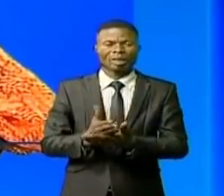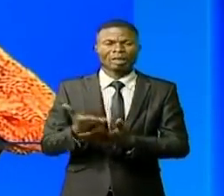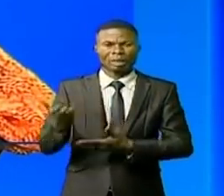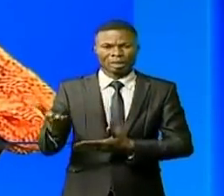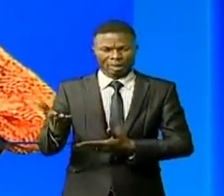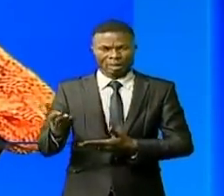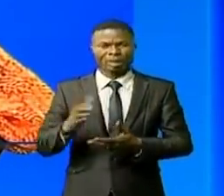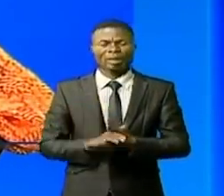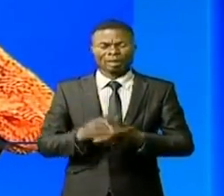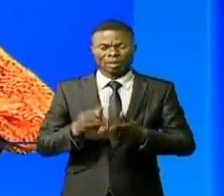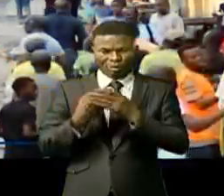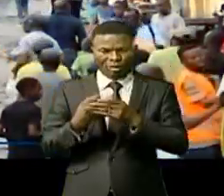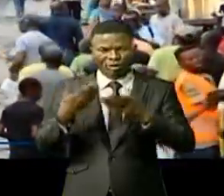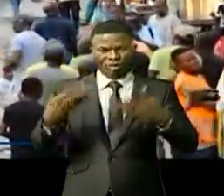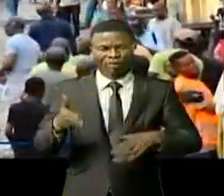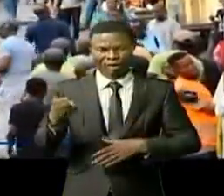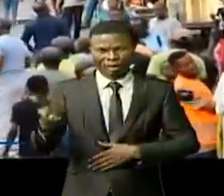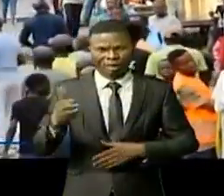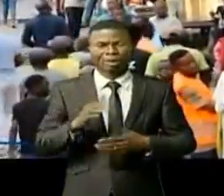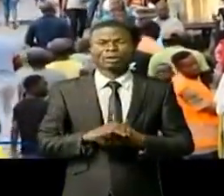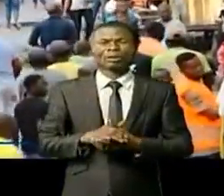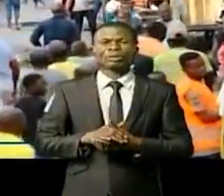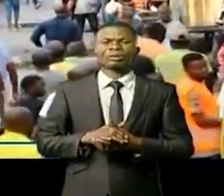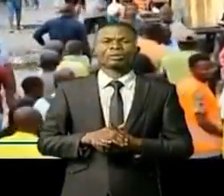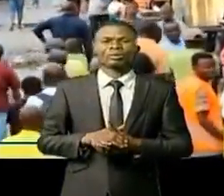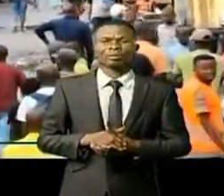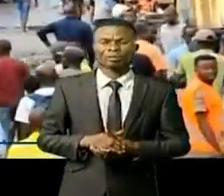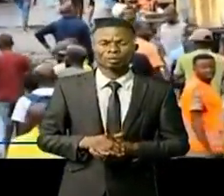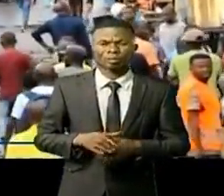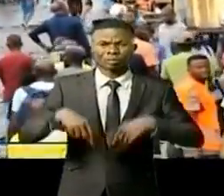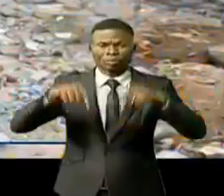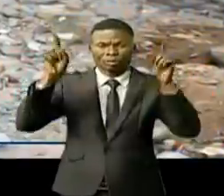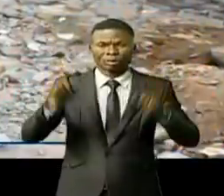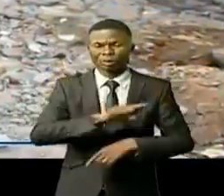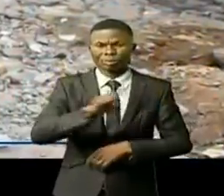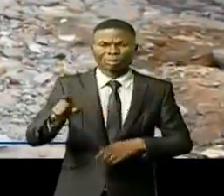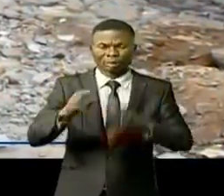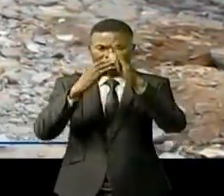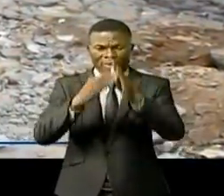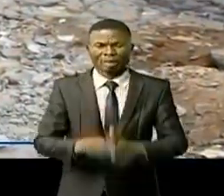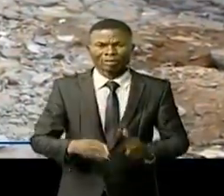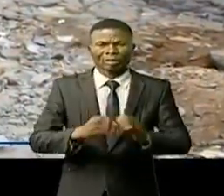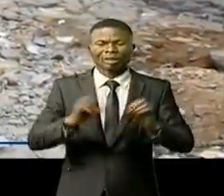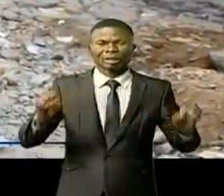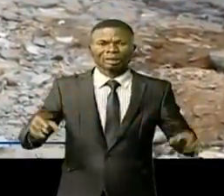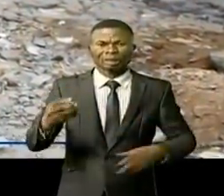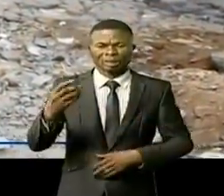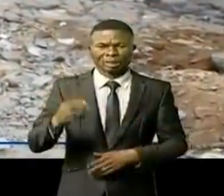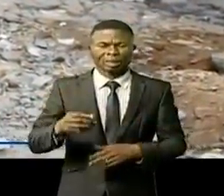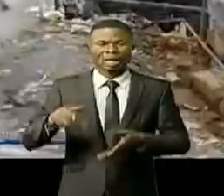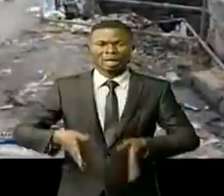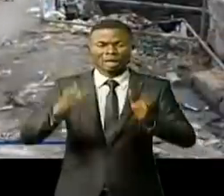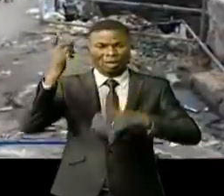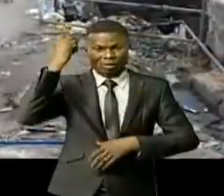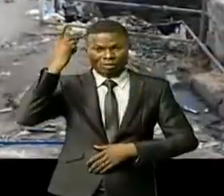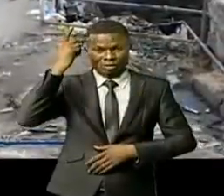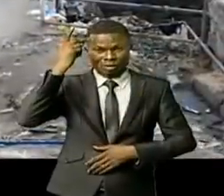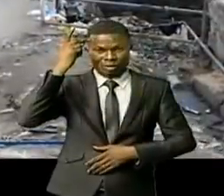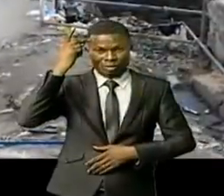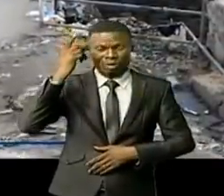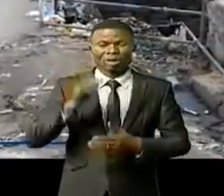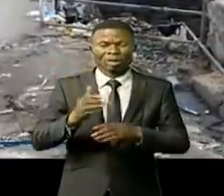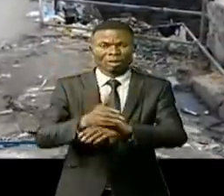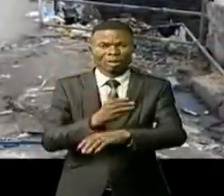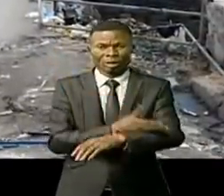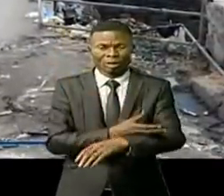des surfinissages. Construite vers les années 50 du siècle dernier, l'avenue Kinshasa qui serpente le célèbre Mont Kassou dans